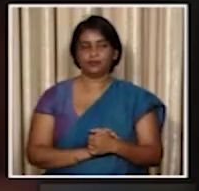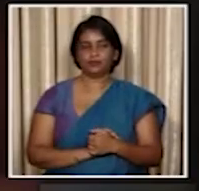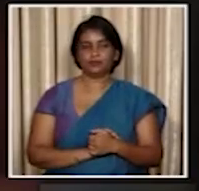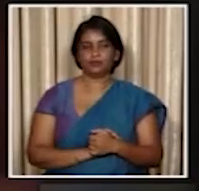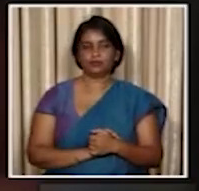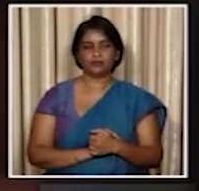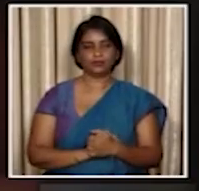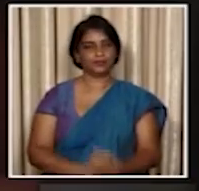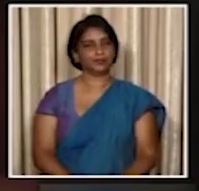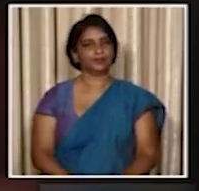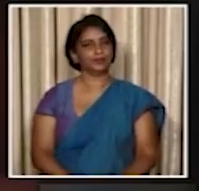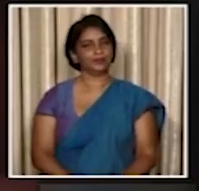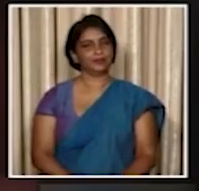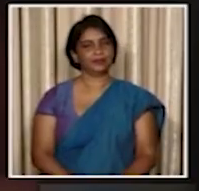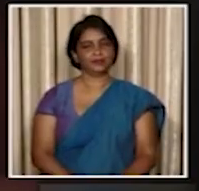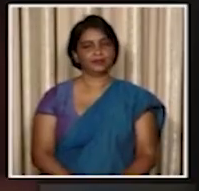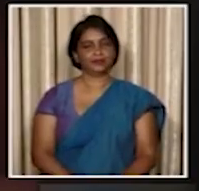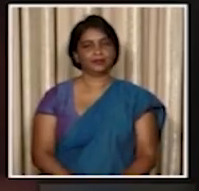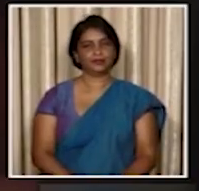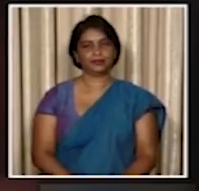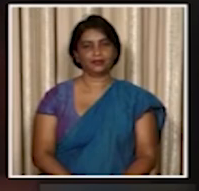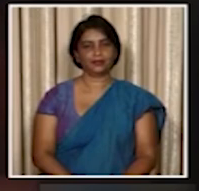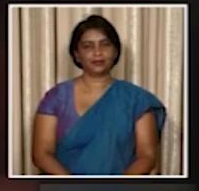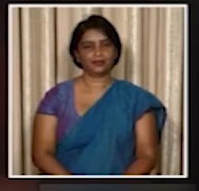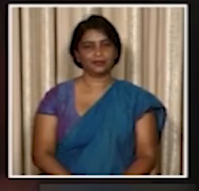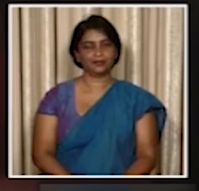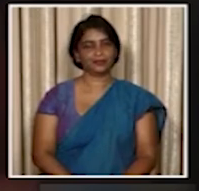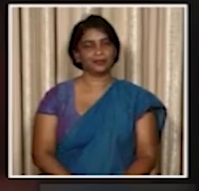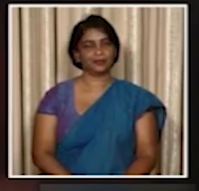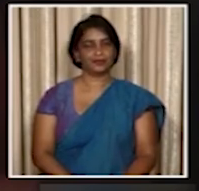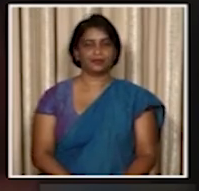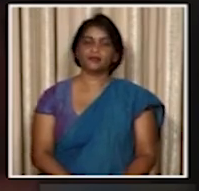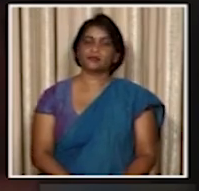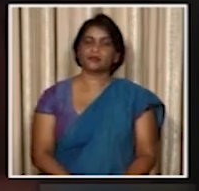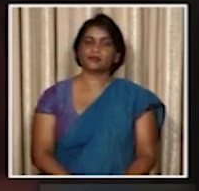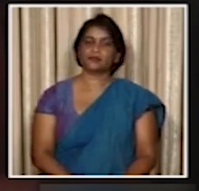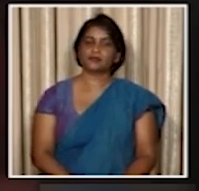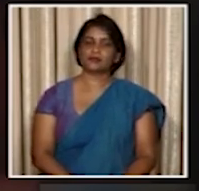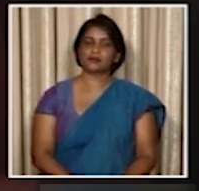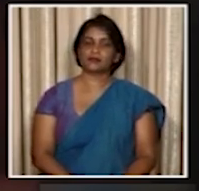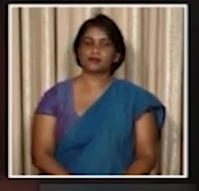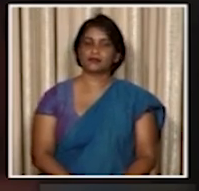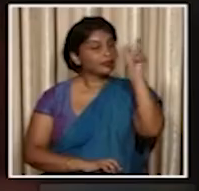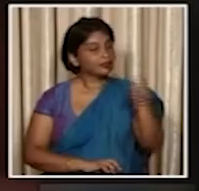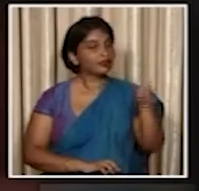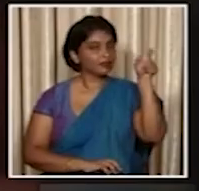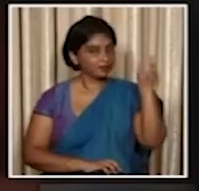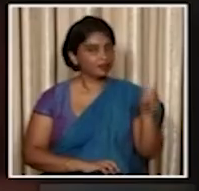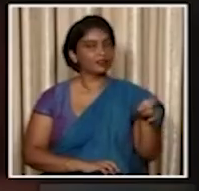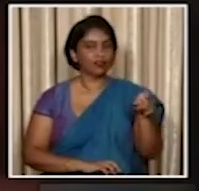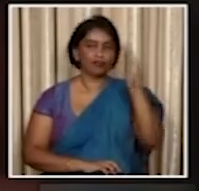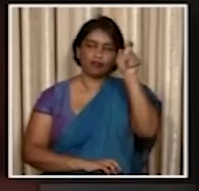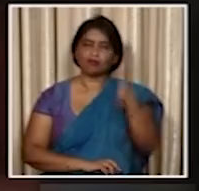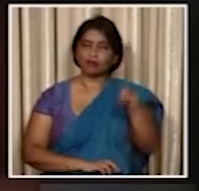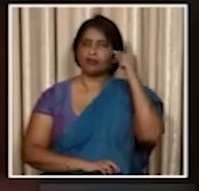නජච්ඡා වසලෝ හෝති නජච්ඡා හෝති බ්‍රාහ්මනෝ කම්මනා වසලෝ හෝති කම්මනා හෝති බ්‍රාහ්මනෝ. පුද්ගලයෙක්